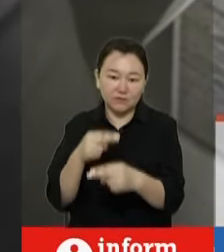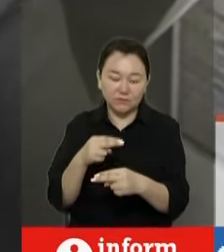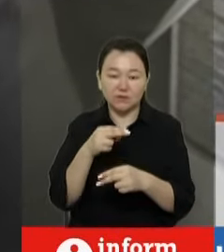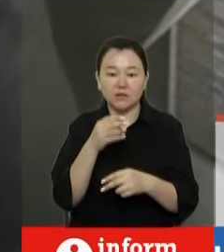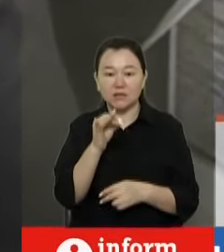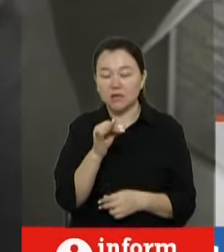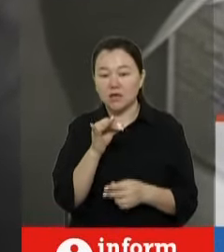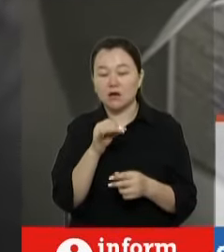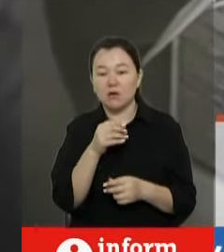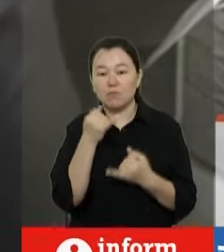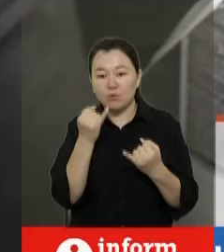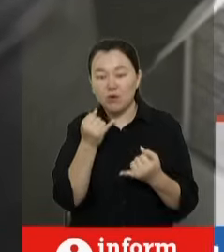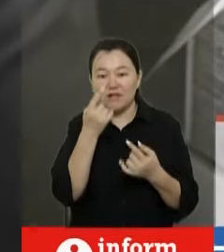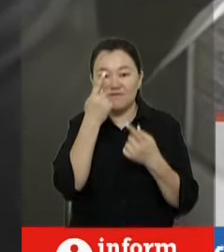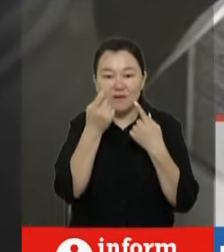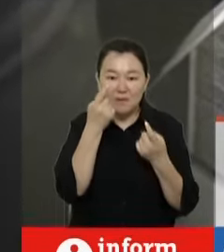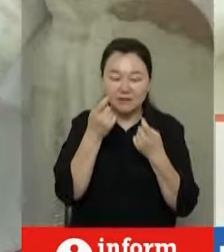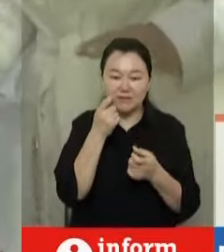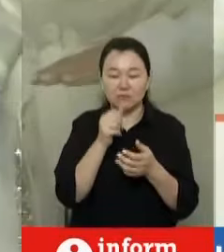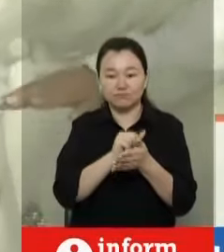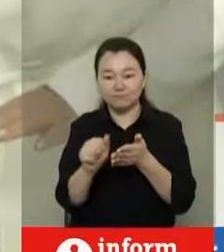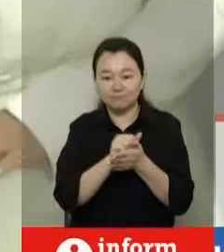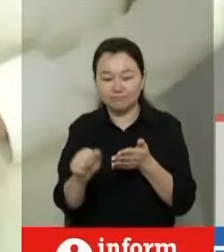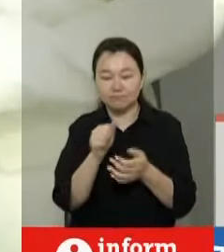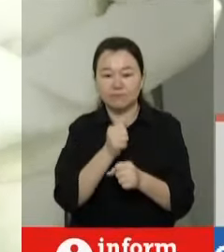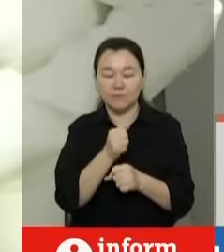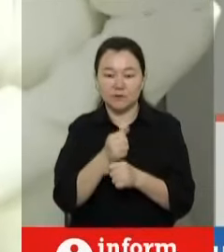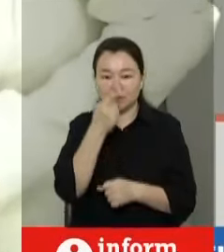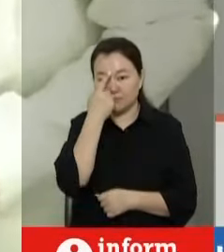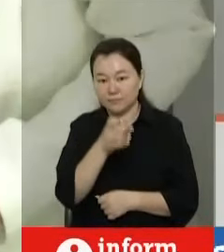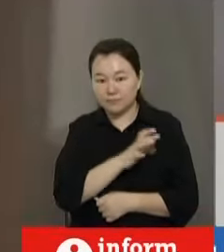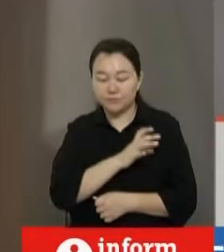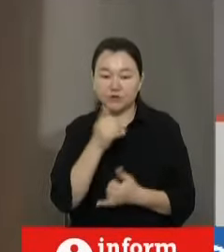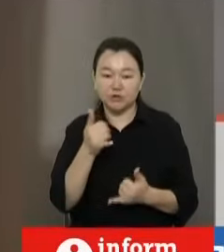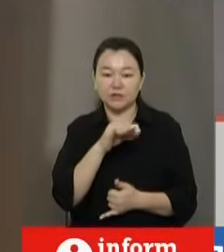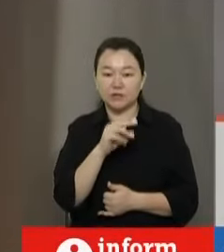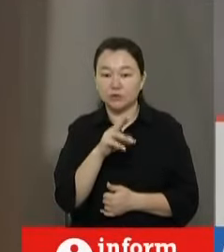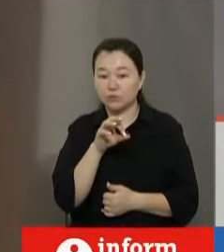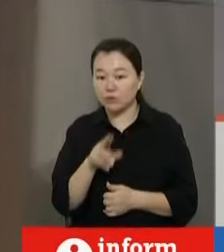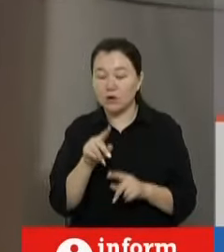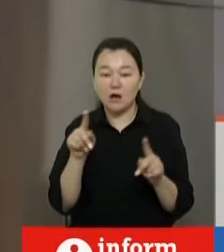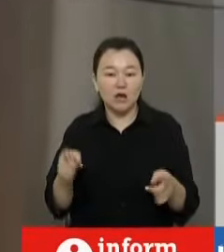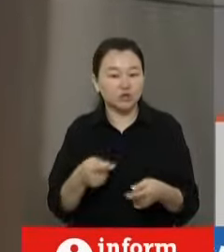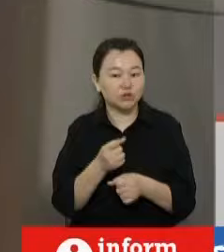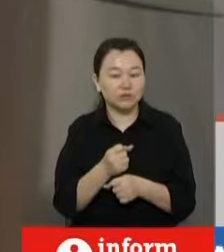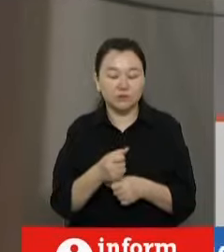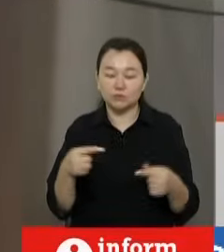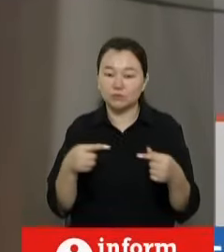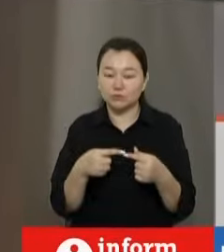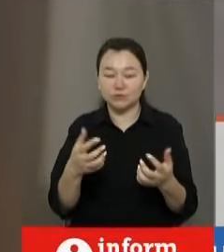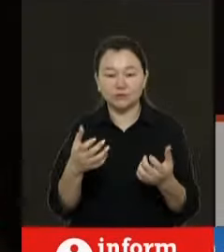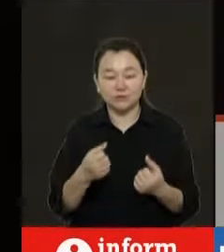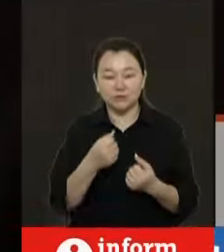және теріс мазмұндағы контенттің жойылып отыратынын мәлімдеген, ал әзірше TikTok-қа шектеу қою нақты